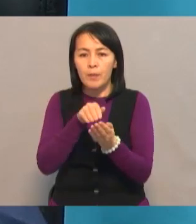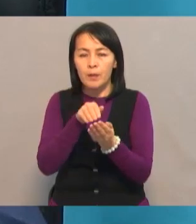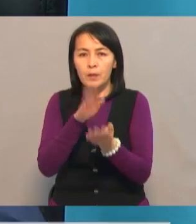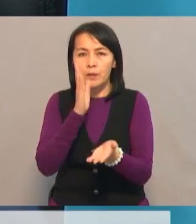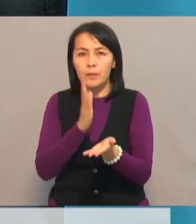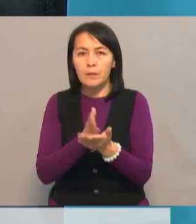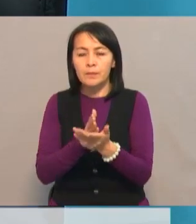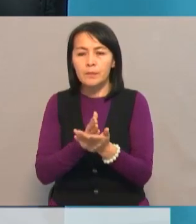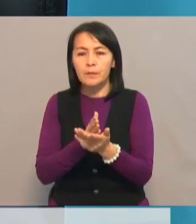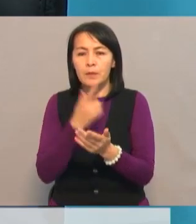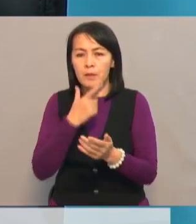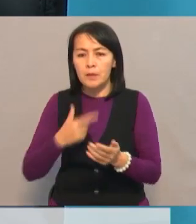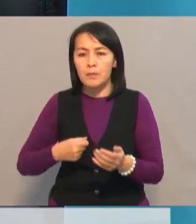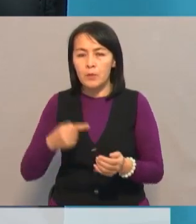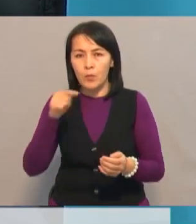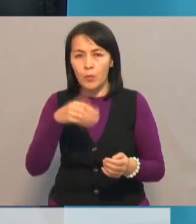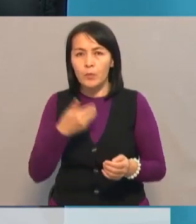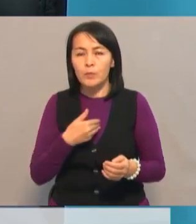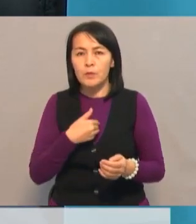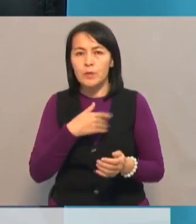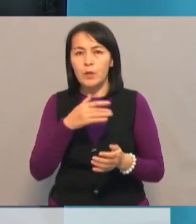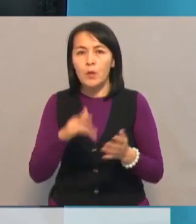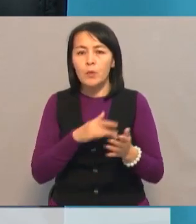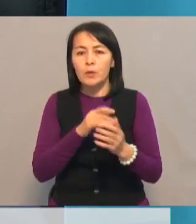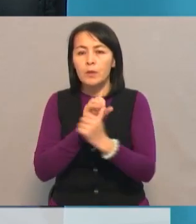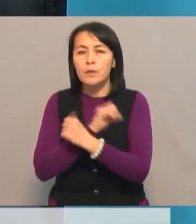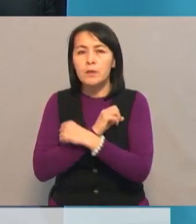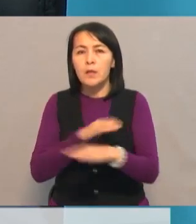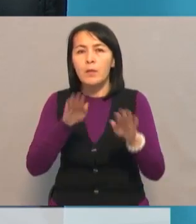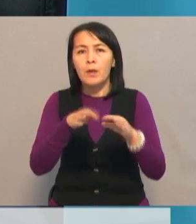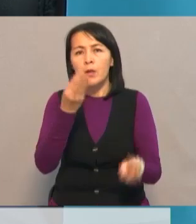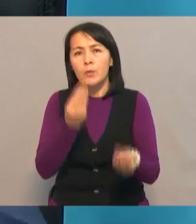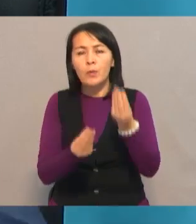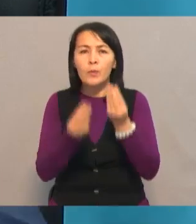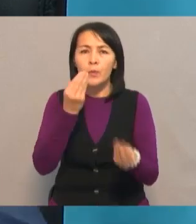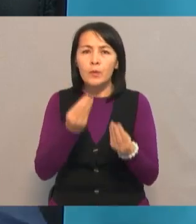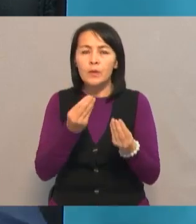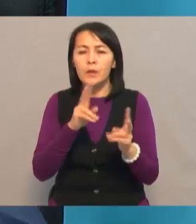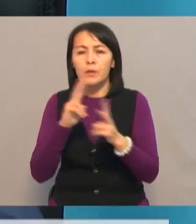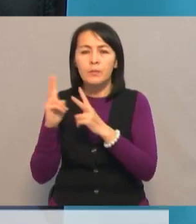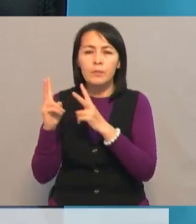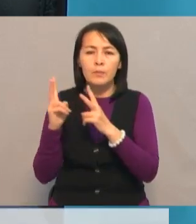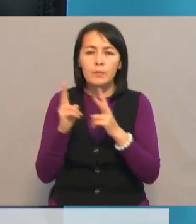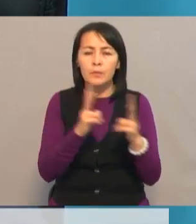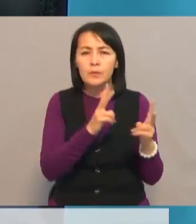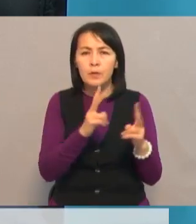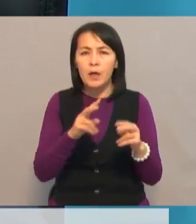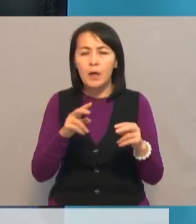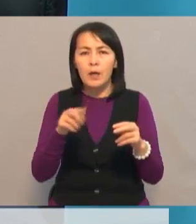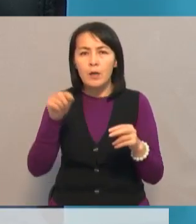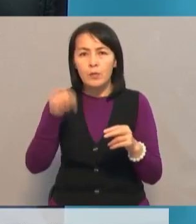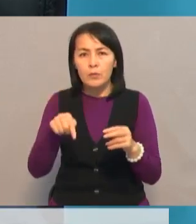да. Ол біздің орталық саябақ, ол жерде балашаға ойнайды, жүгіреді, ана жерде біреулердің моласы